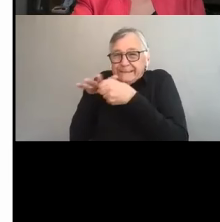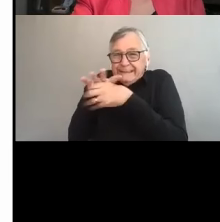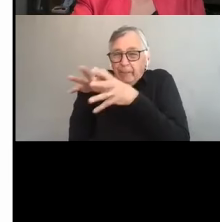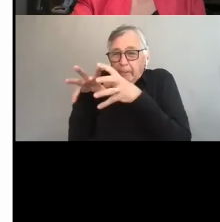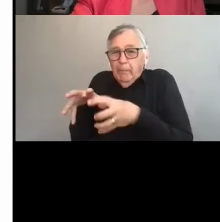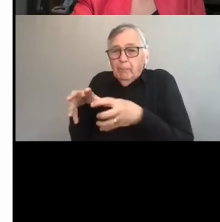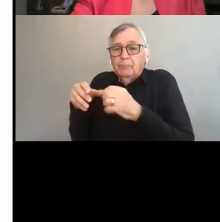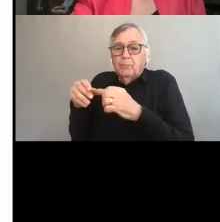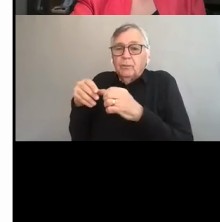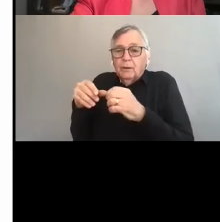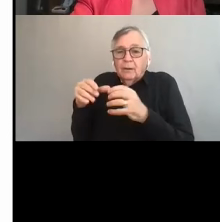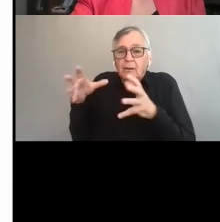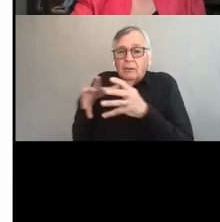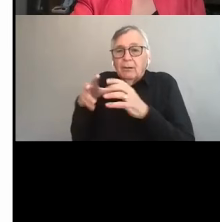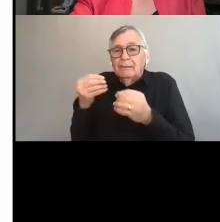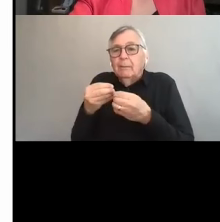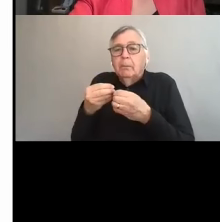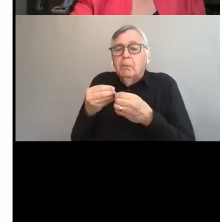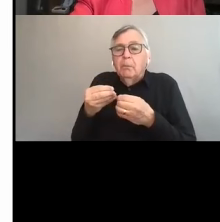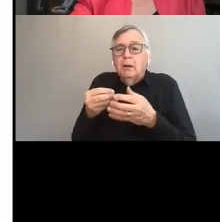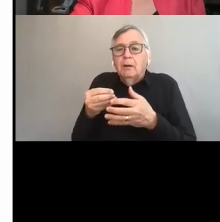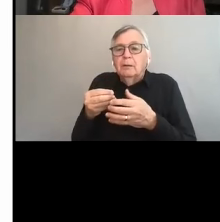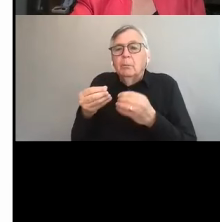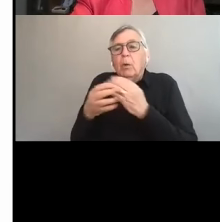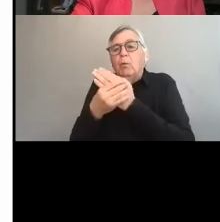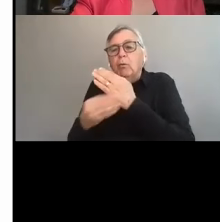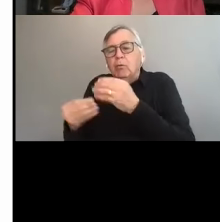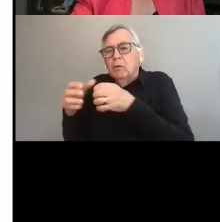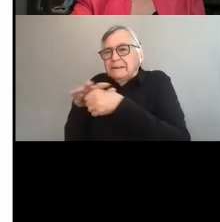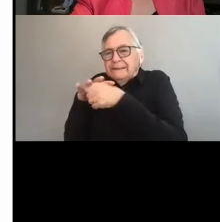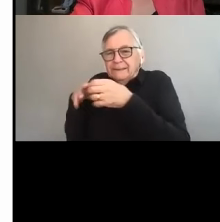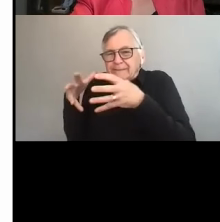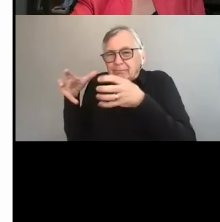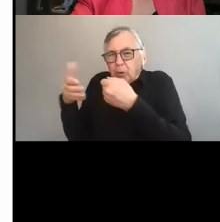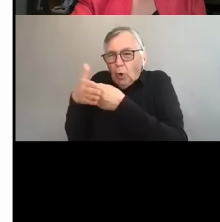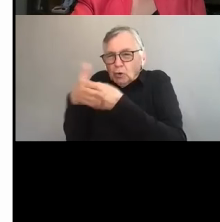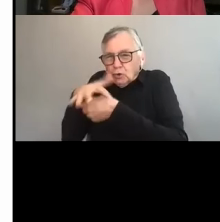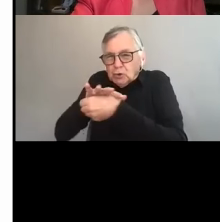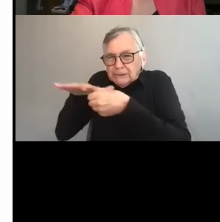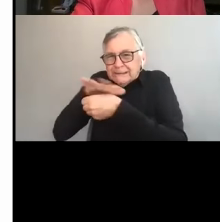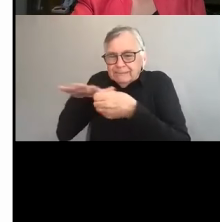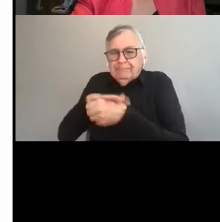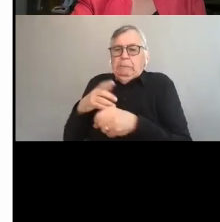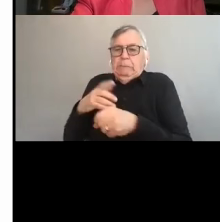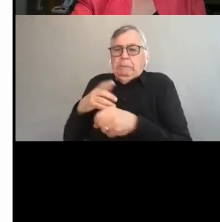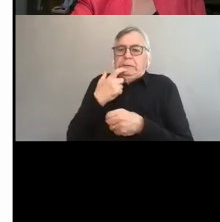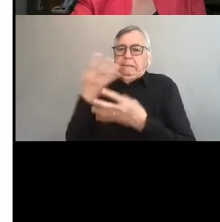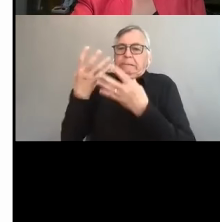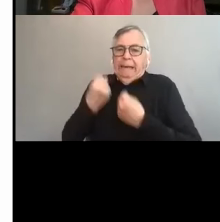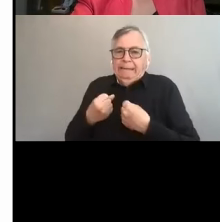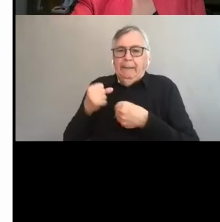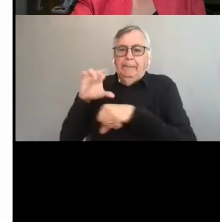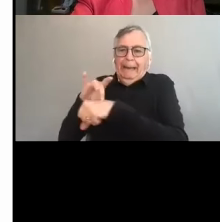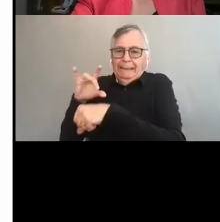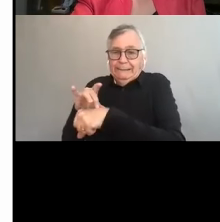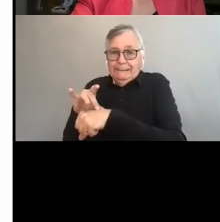qui sont moins fortunés et plus à risque d'attraper la maladie. Donc, c'est important